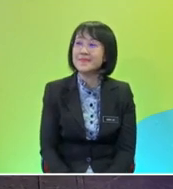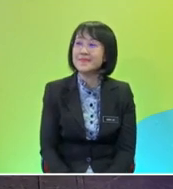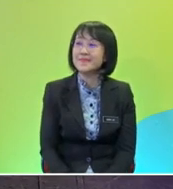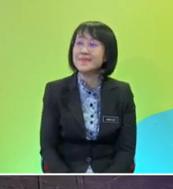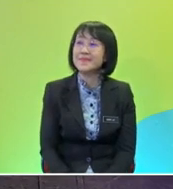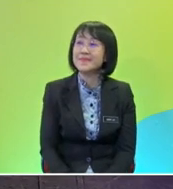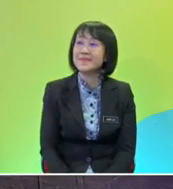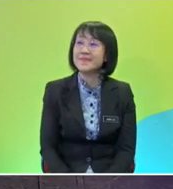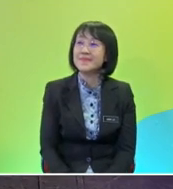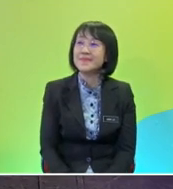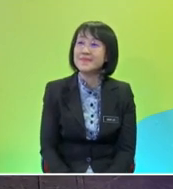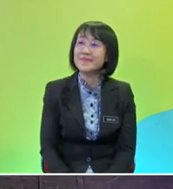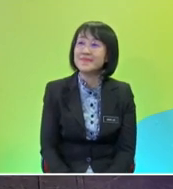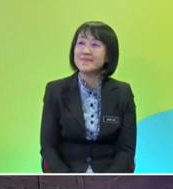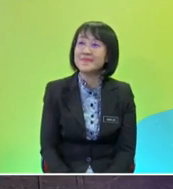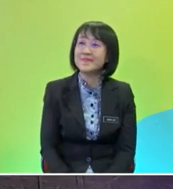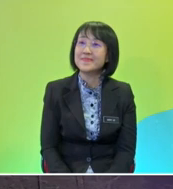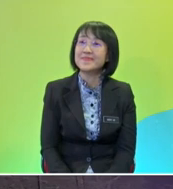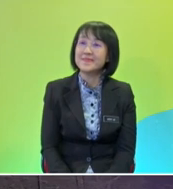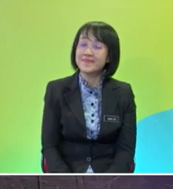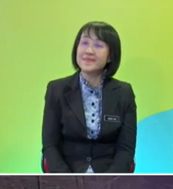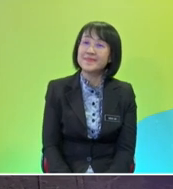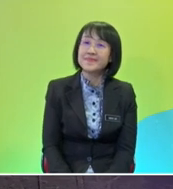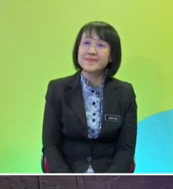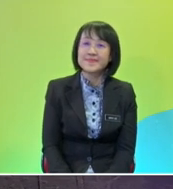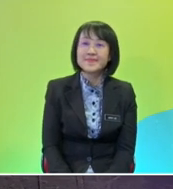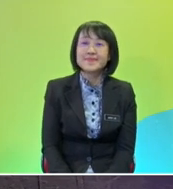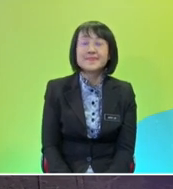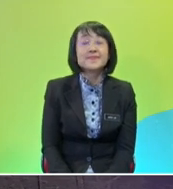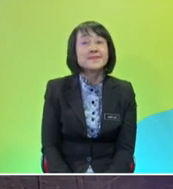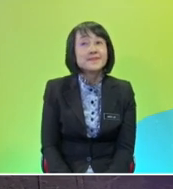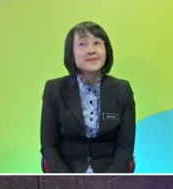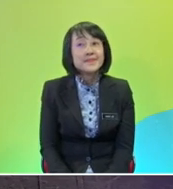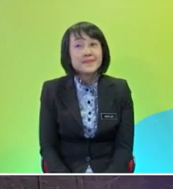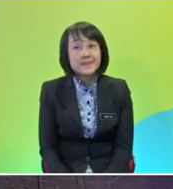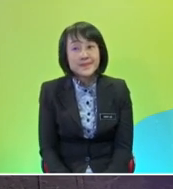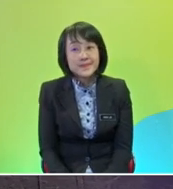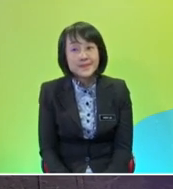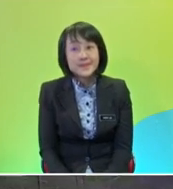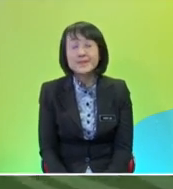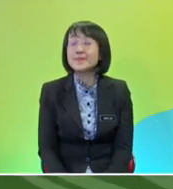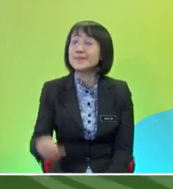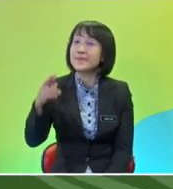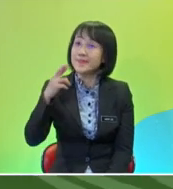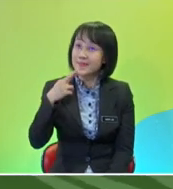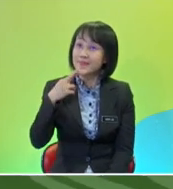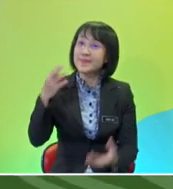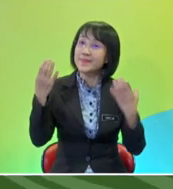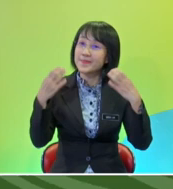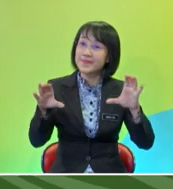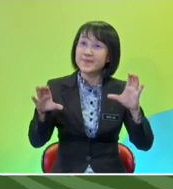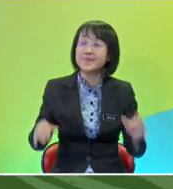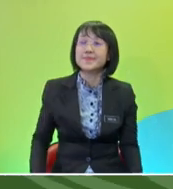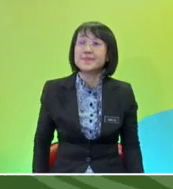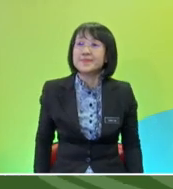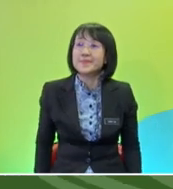boleh terangkan Kakak Syafika dan juga Cikgu Nancy ya. Cuba Ruhil. Ruhil, silakan.